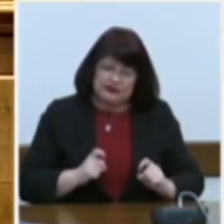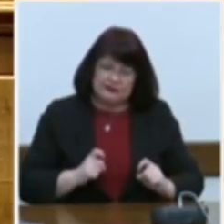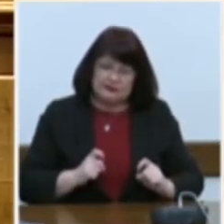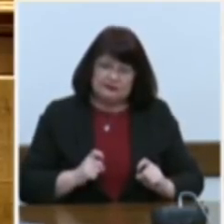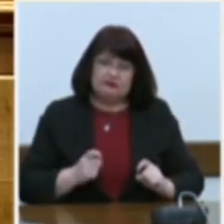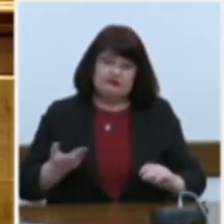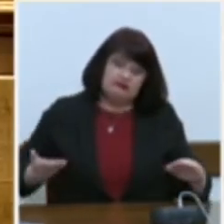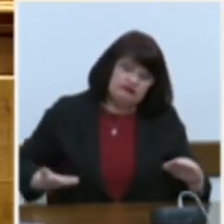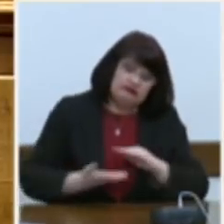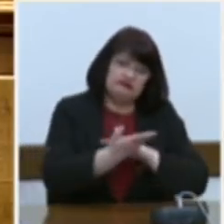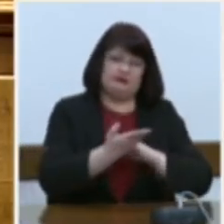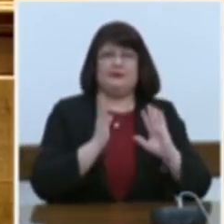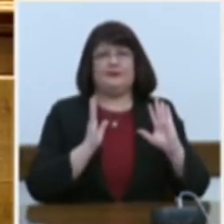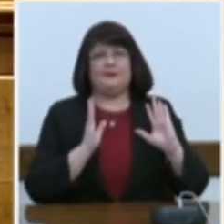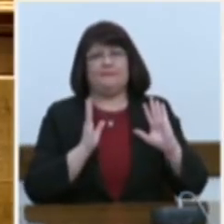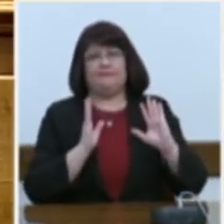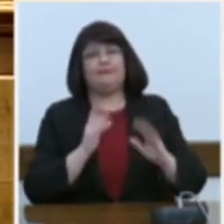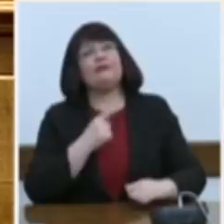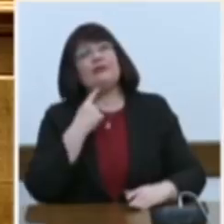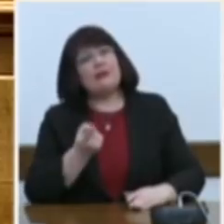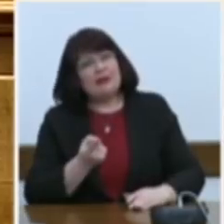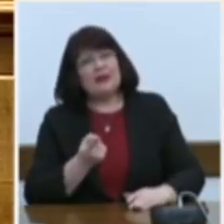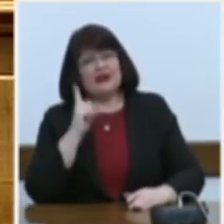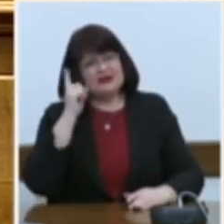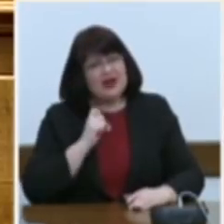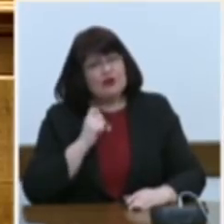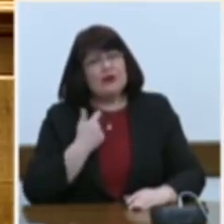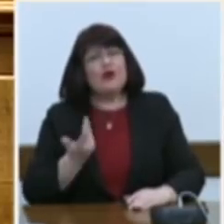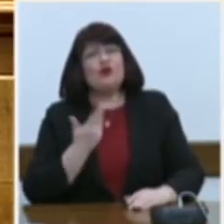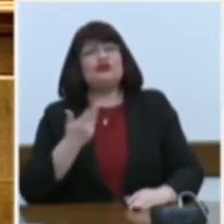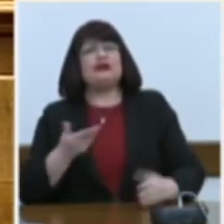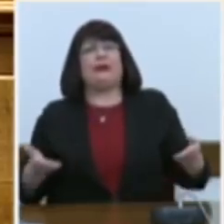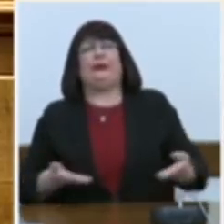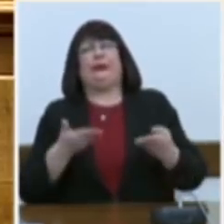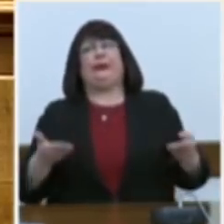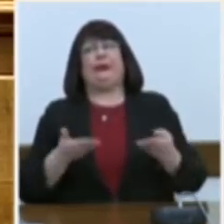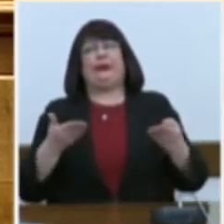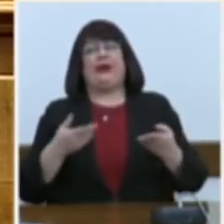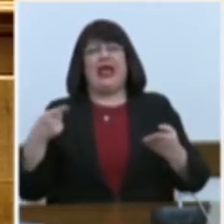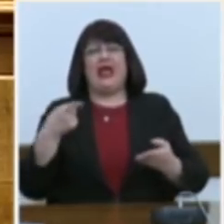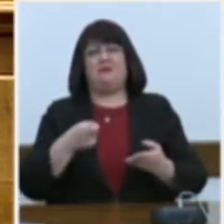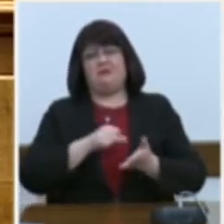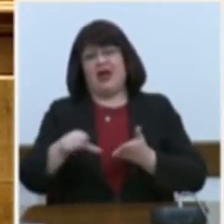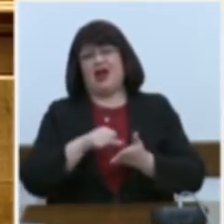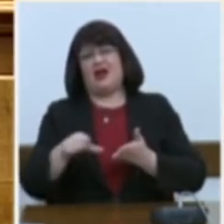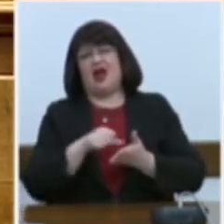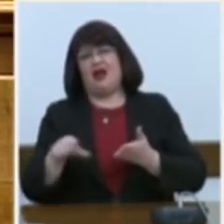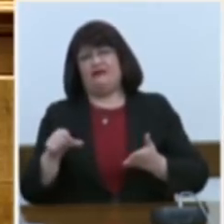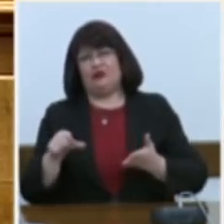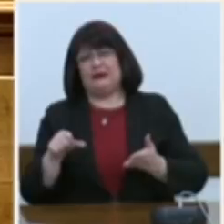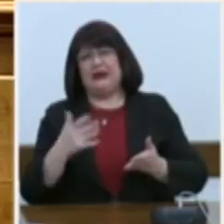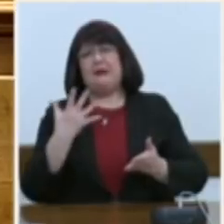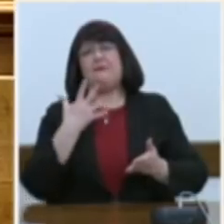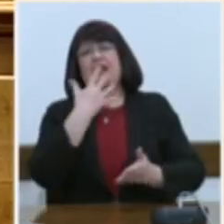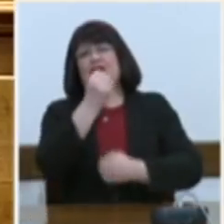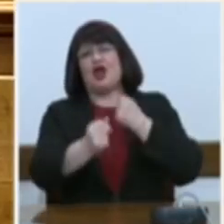έγκλησης, δεδομένου ότι, όπως είναι γνωστό, όσα είναι πλημεληματικού χαρακτήρα παραγράφονται κατά κανόνα μετά από